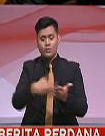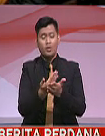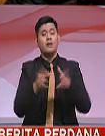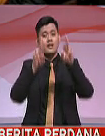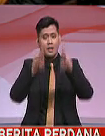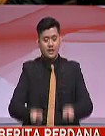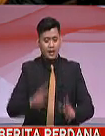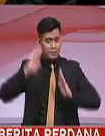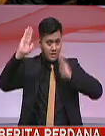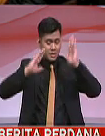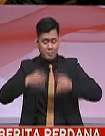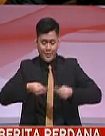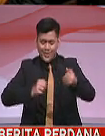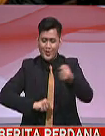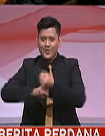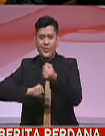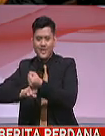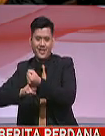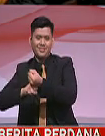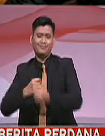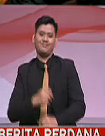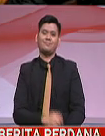meja yang banyak memberi sokongan kepadanya selama ini